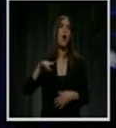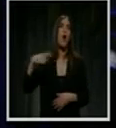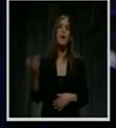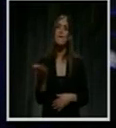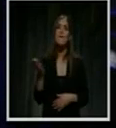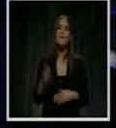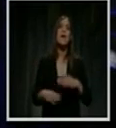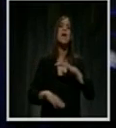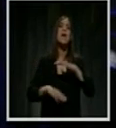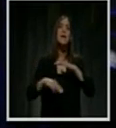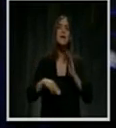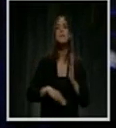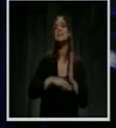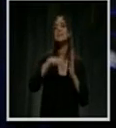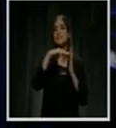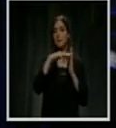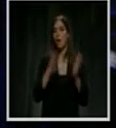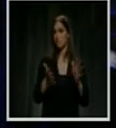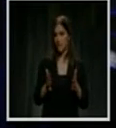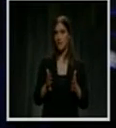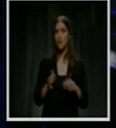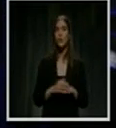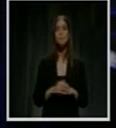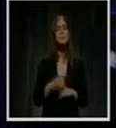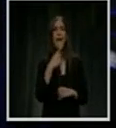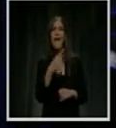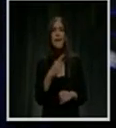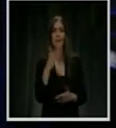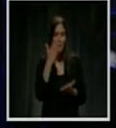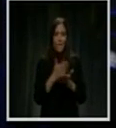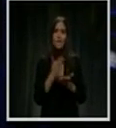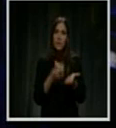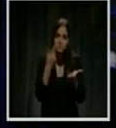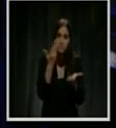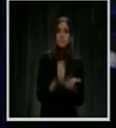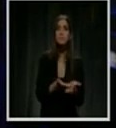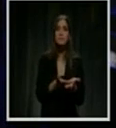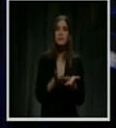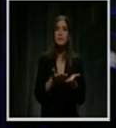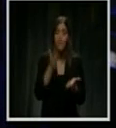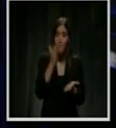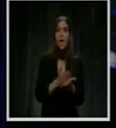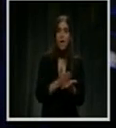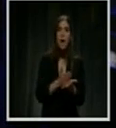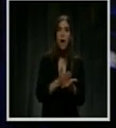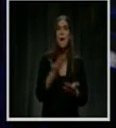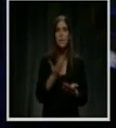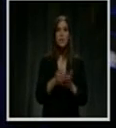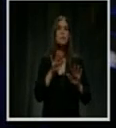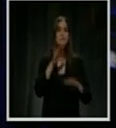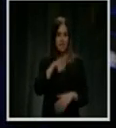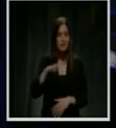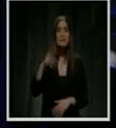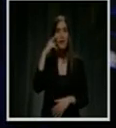كاب تاع لوبوزيسيوني اهي ارتيت الفات كيف نوما حل مبات البوبلو يكلو زوج ستامبي اصدا لي يكونوا فيري تيري ومبات